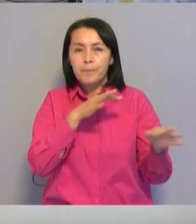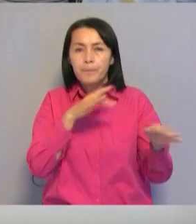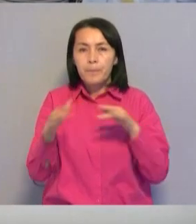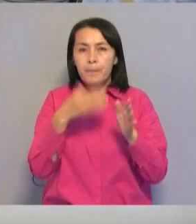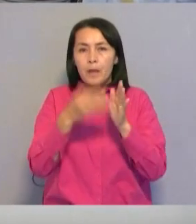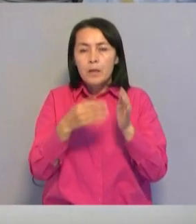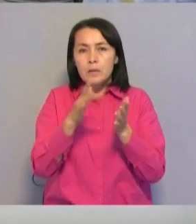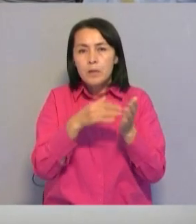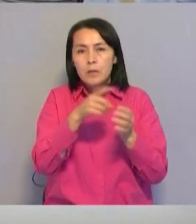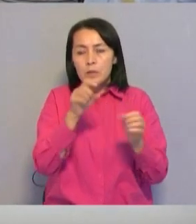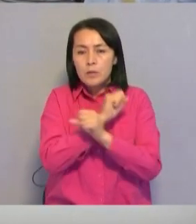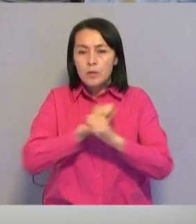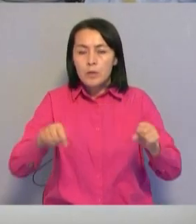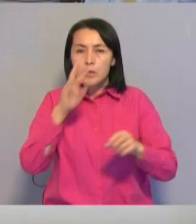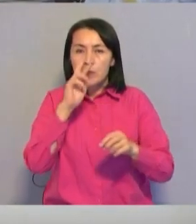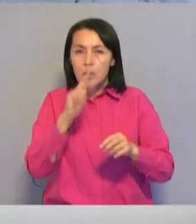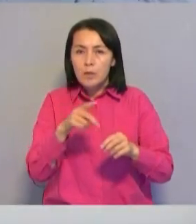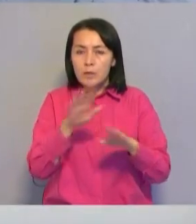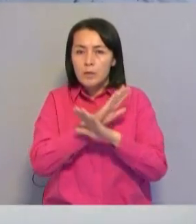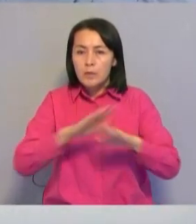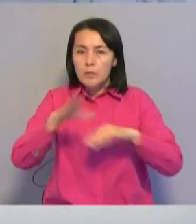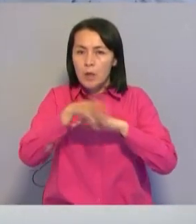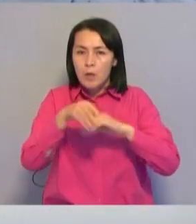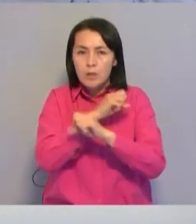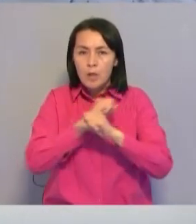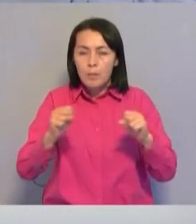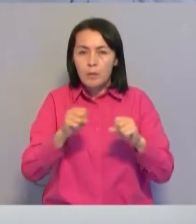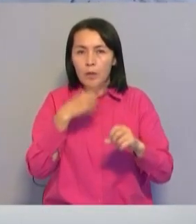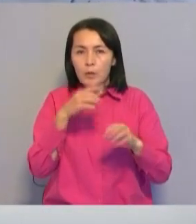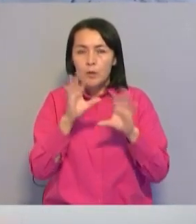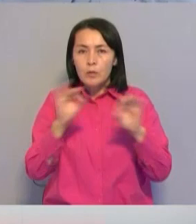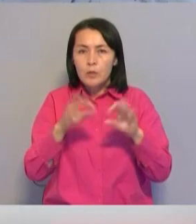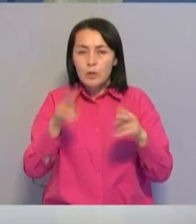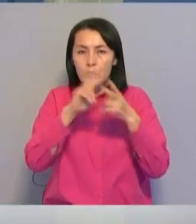Мероприятие призвало бухгалтеров не допускать ошибок и не растрачивать государственный бюджет. Тюрьма с